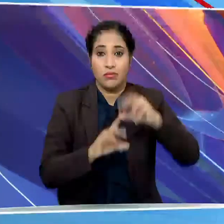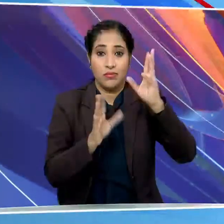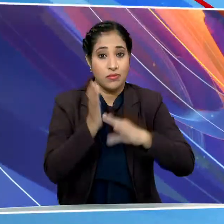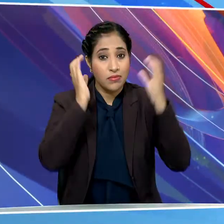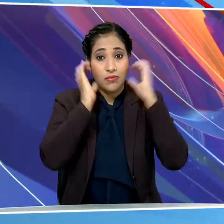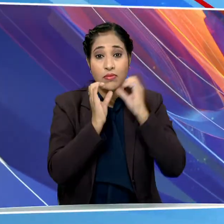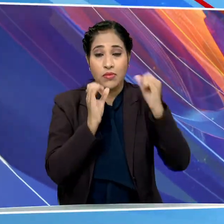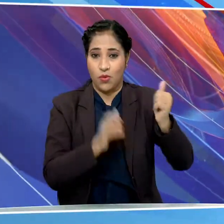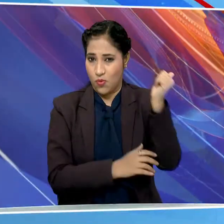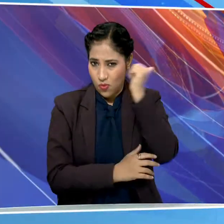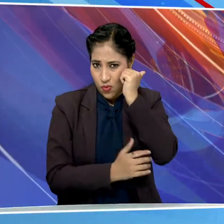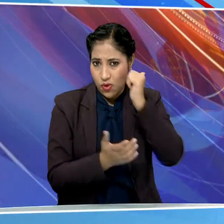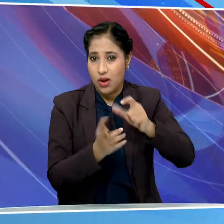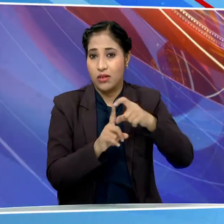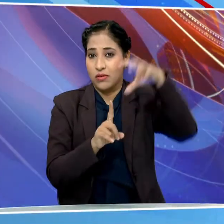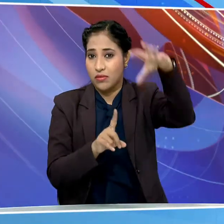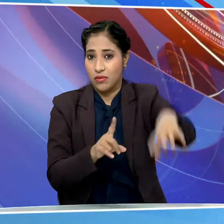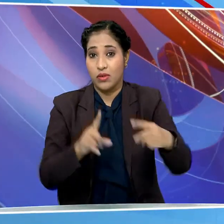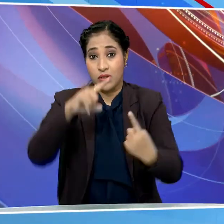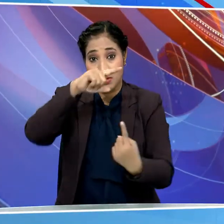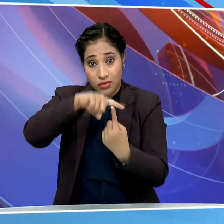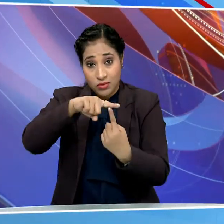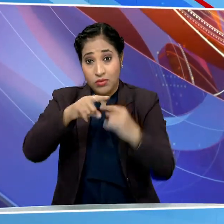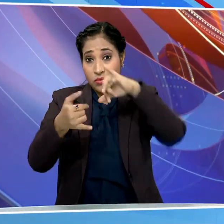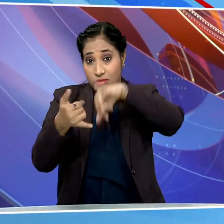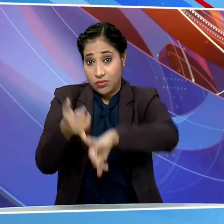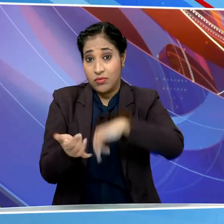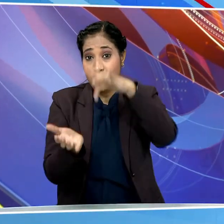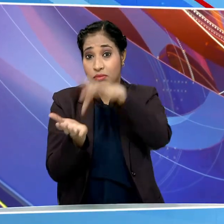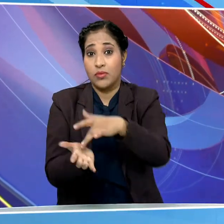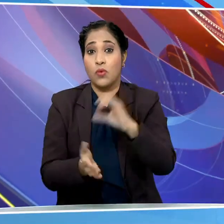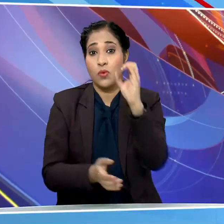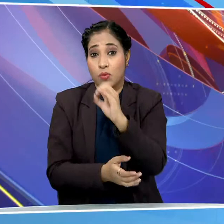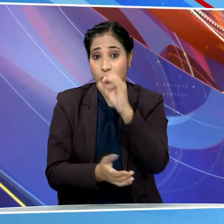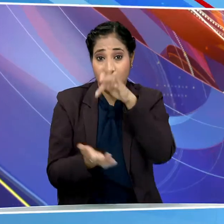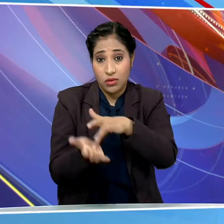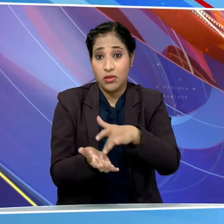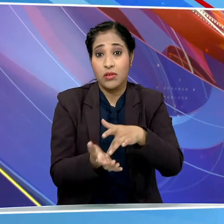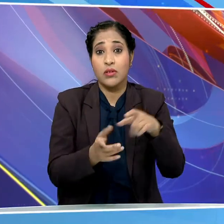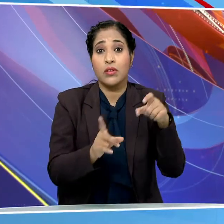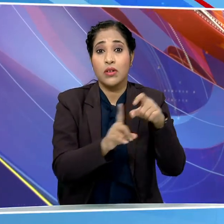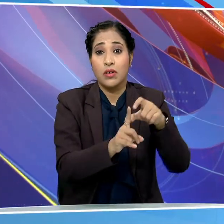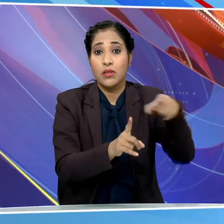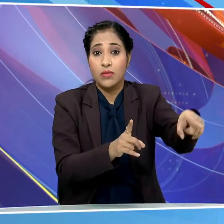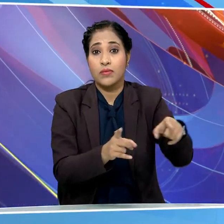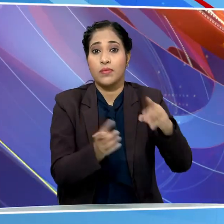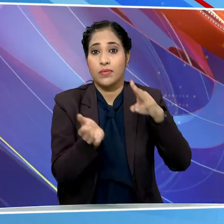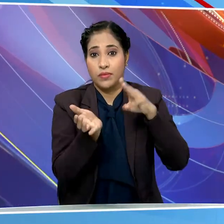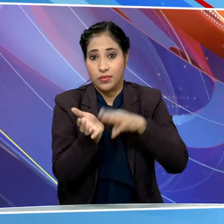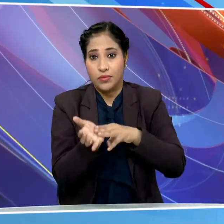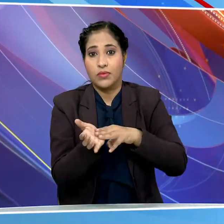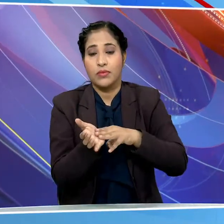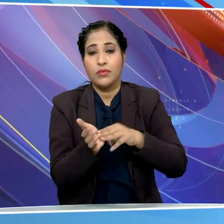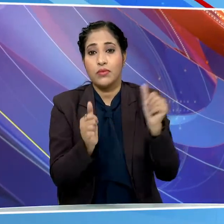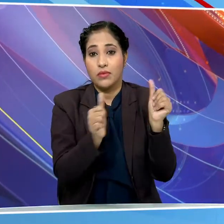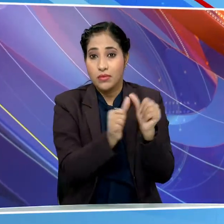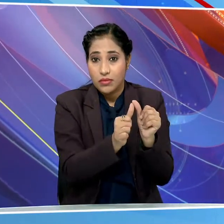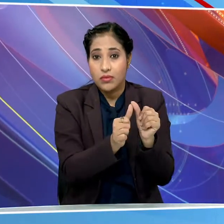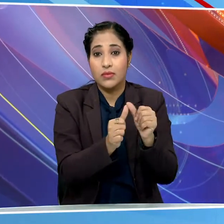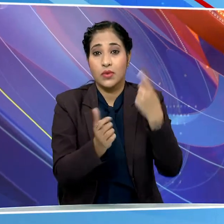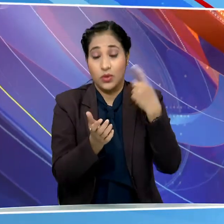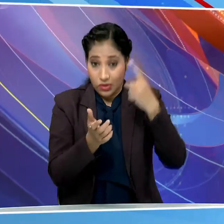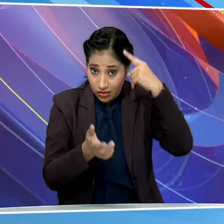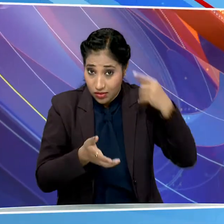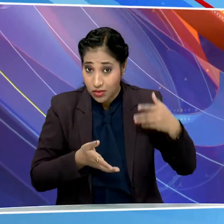प्रधानमंत्री मोदी ने वडोदरा जिले के तालुका सिनोर में ओदरा दाभोई सिनोर मालसर